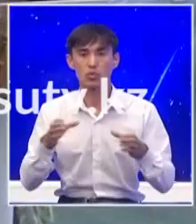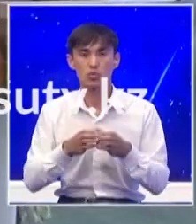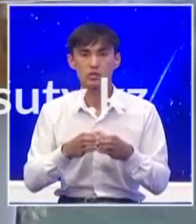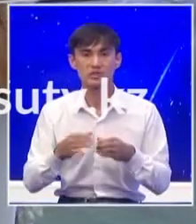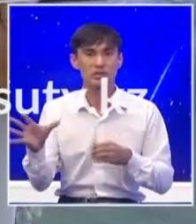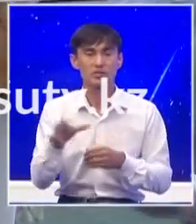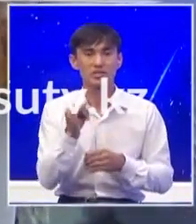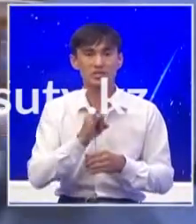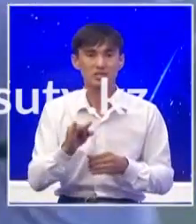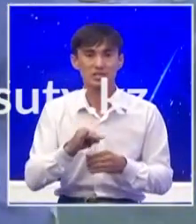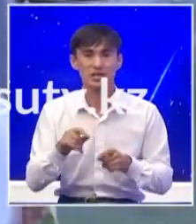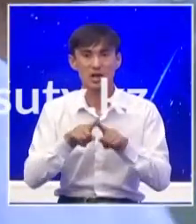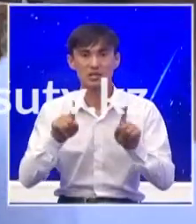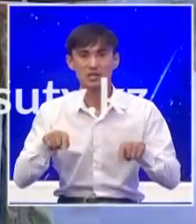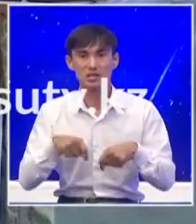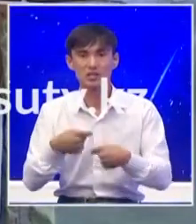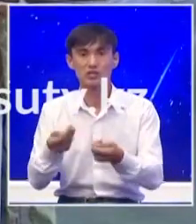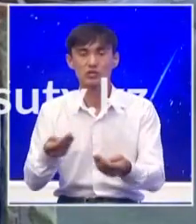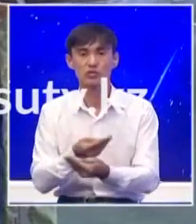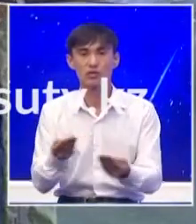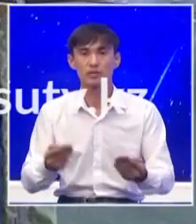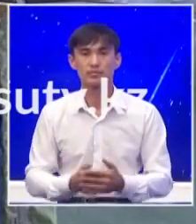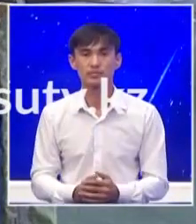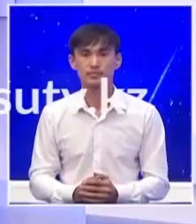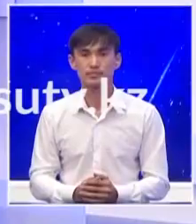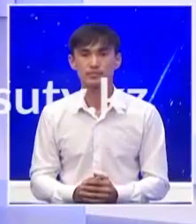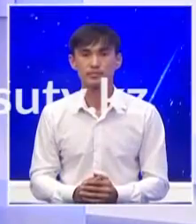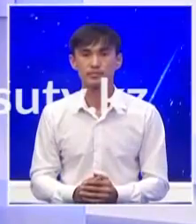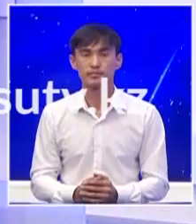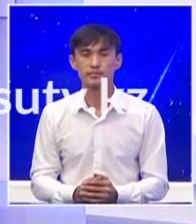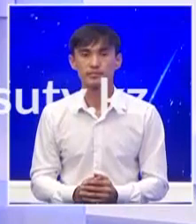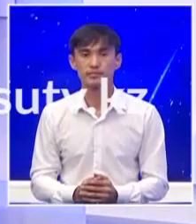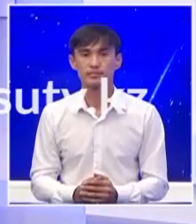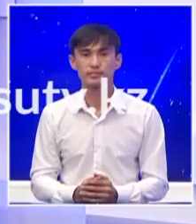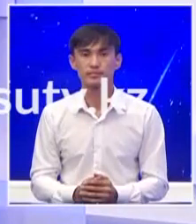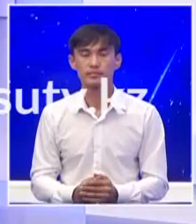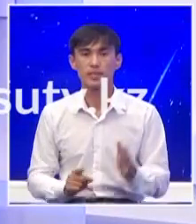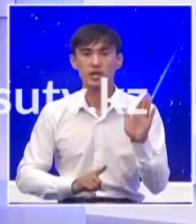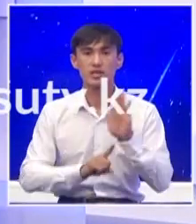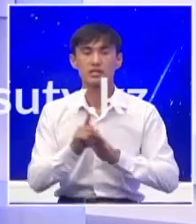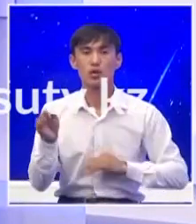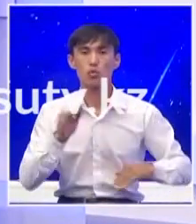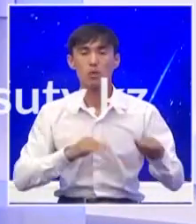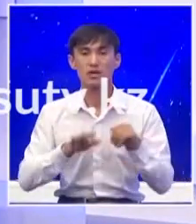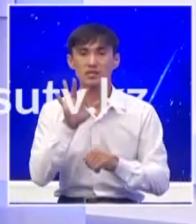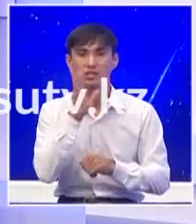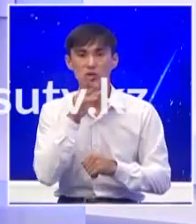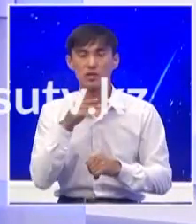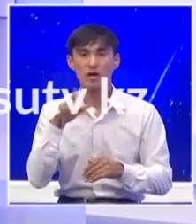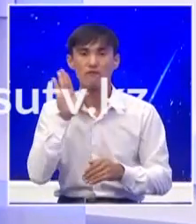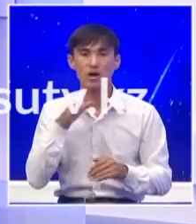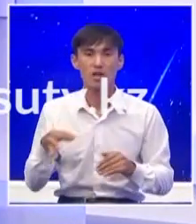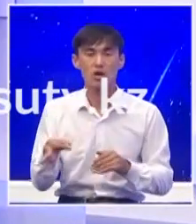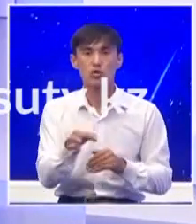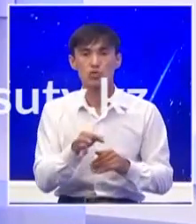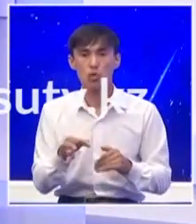заинтересовавшимся мы раздали более 300 листовок. С начала купального сезона на водоемах